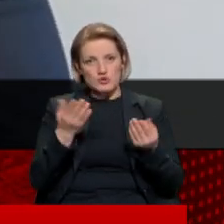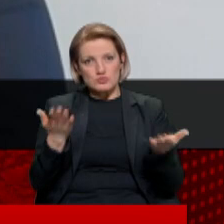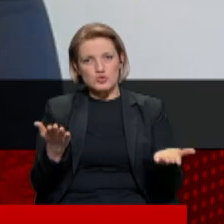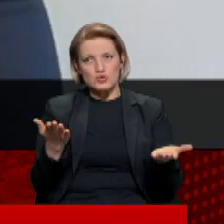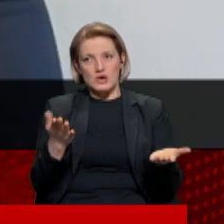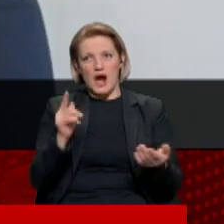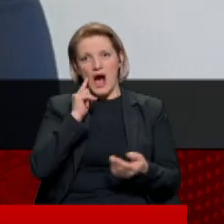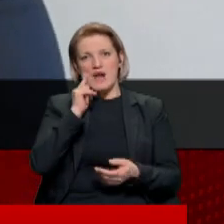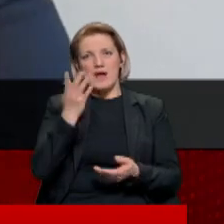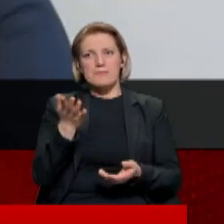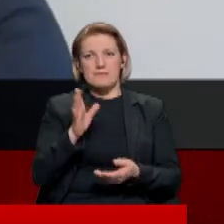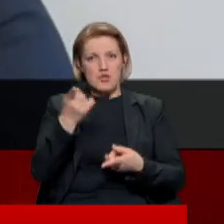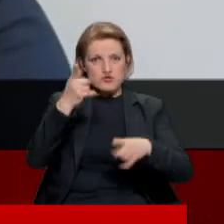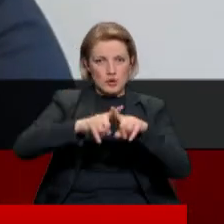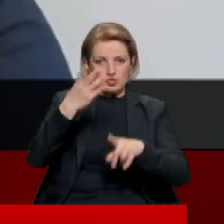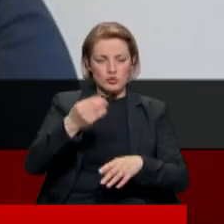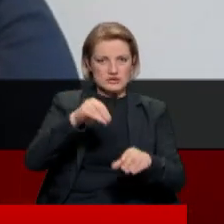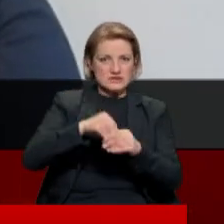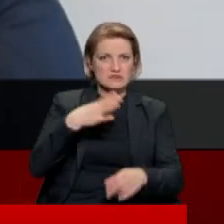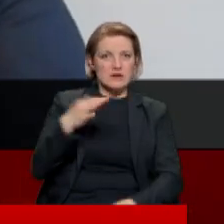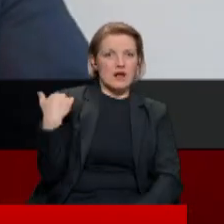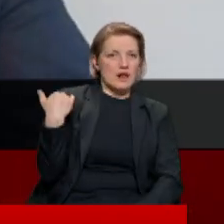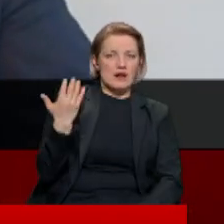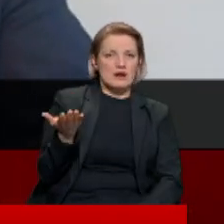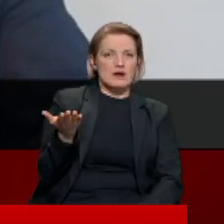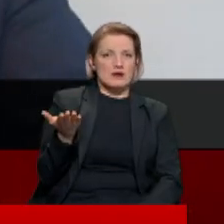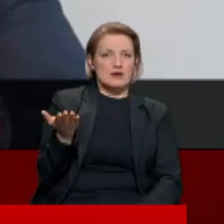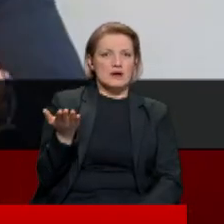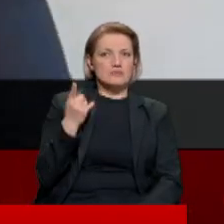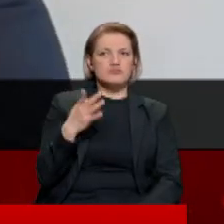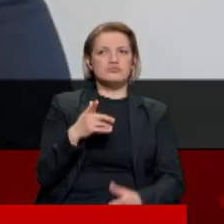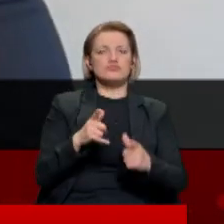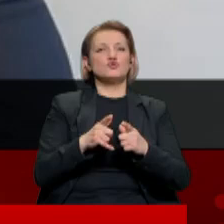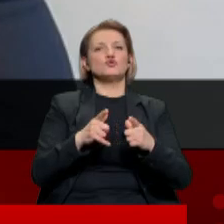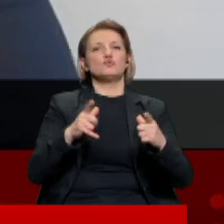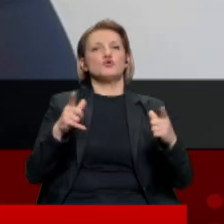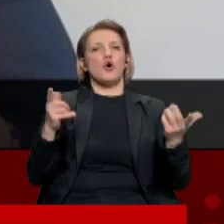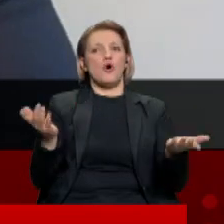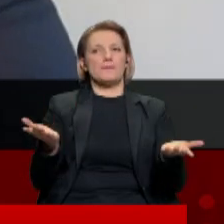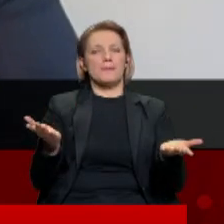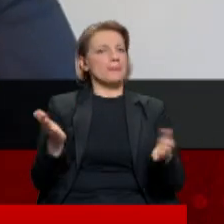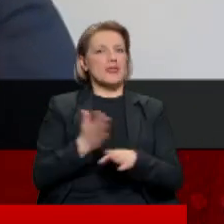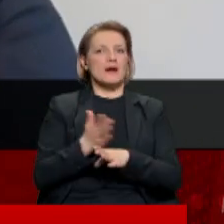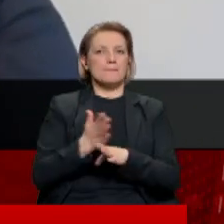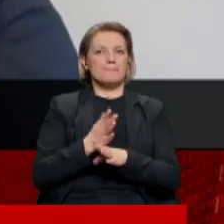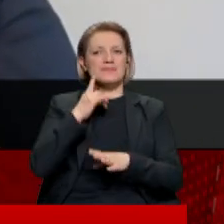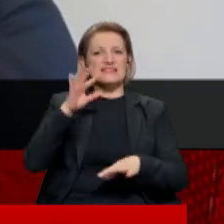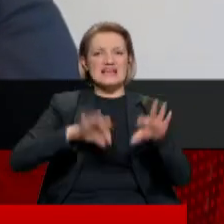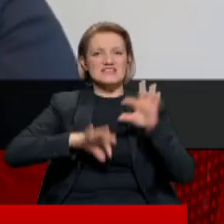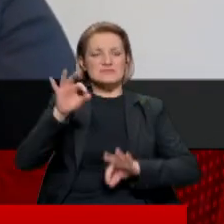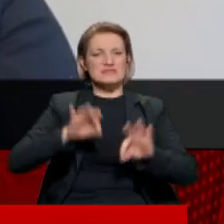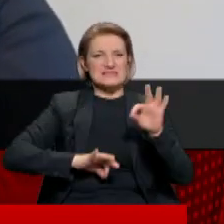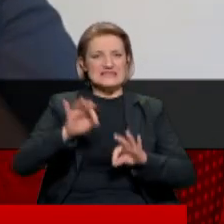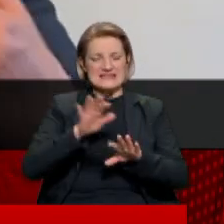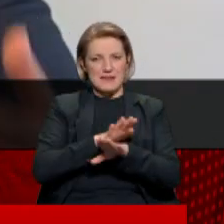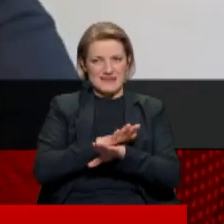Niye adam benden lüks olsun diye mi çadır istiyor? Bir de bu büyüdü. Giderek de büyüyor. Niye? Tespitler